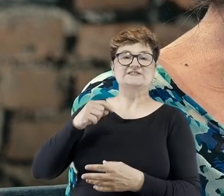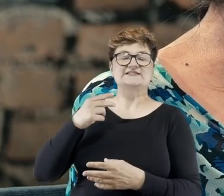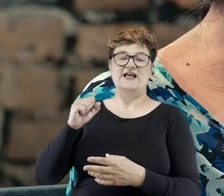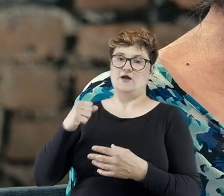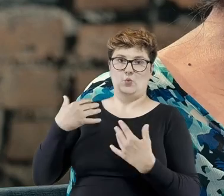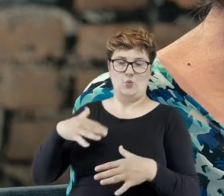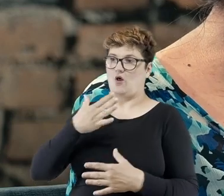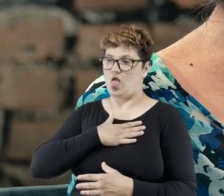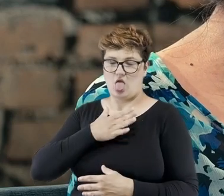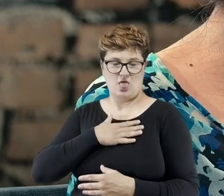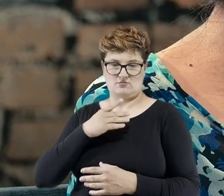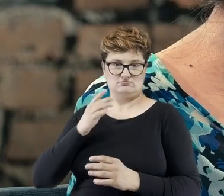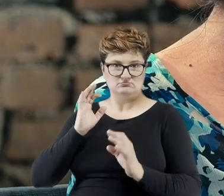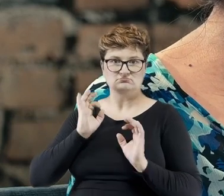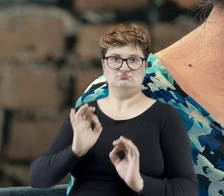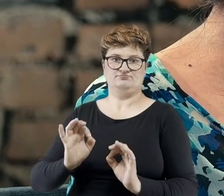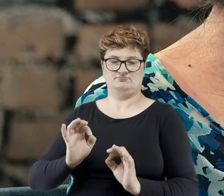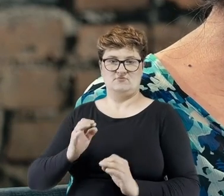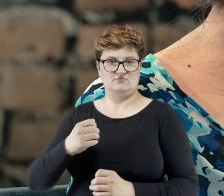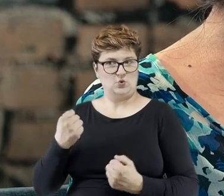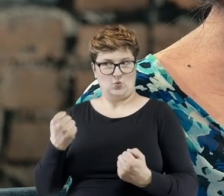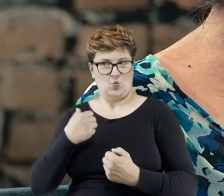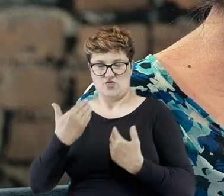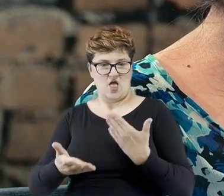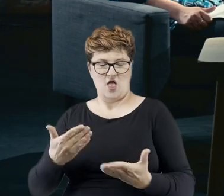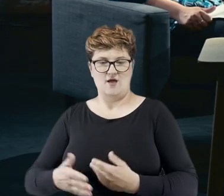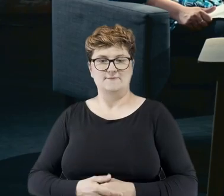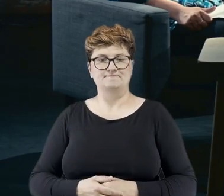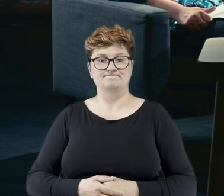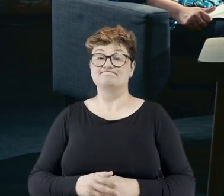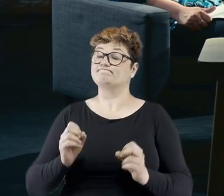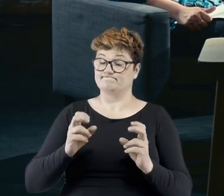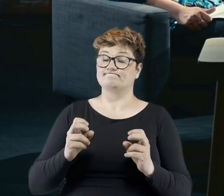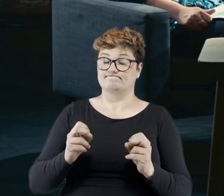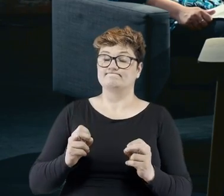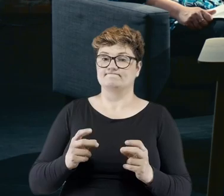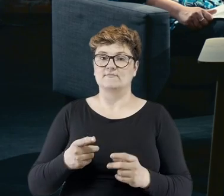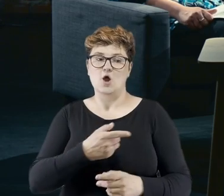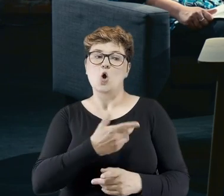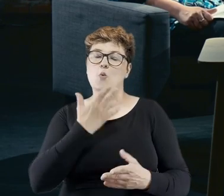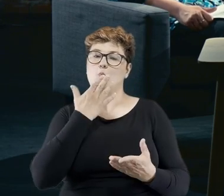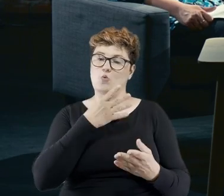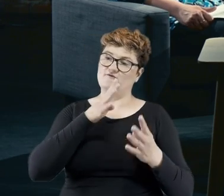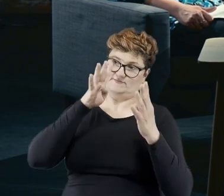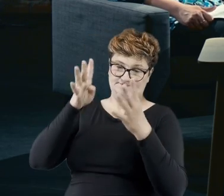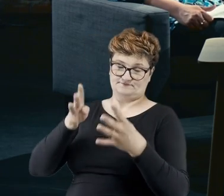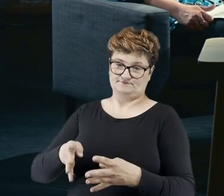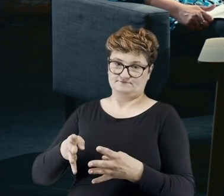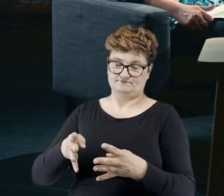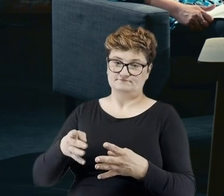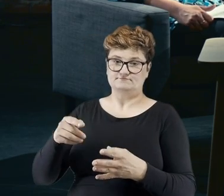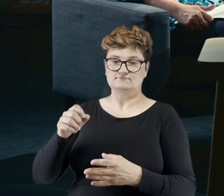wszystkim za osobę niezwykle dobrą. Tak, tak. To, żeby zrozumieć do końca to, co ona mówi